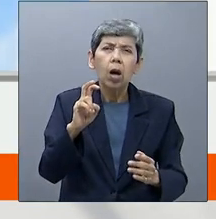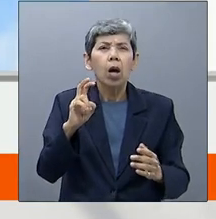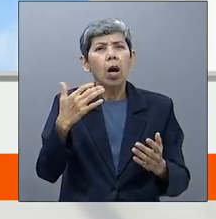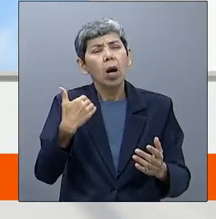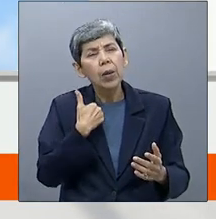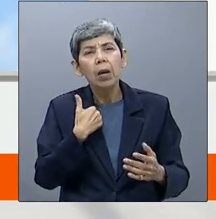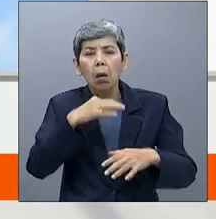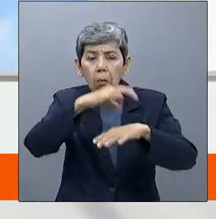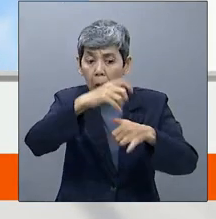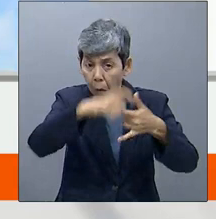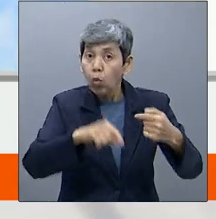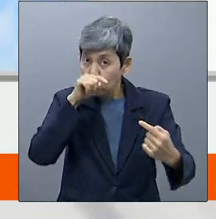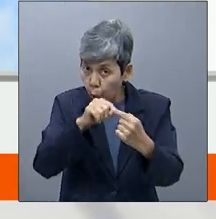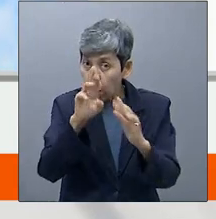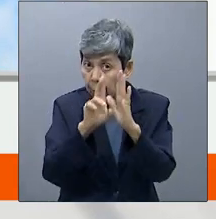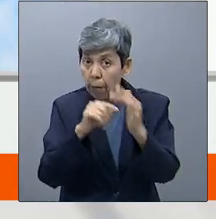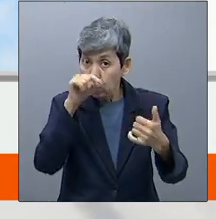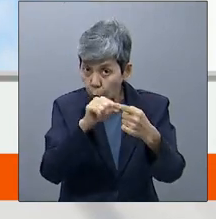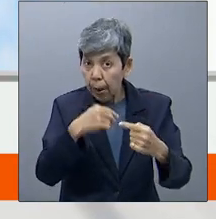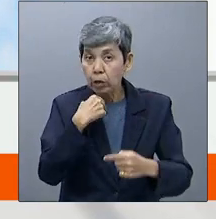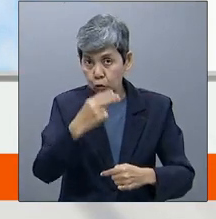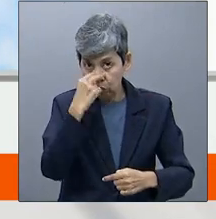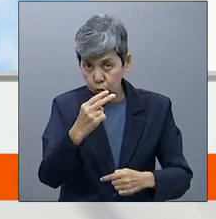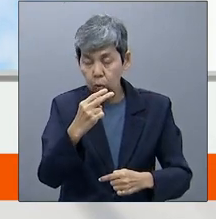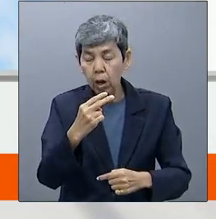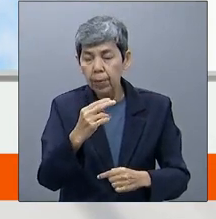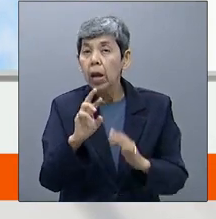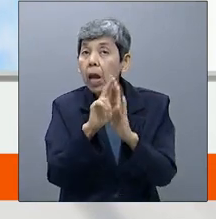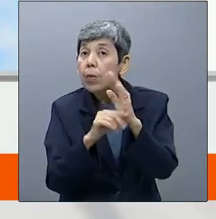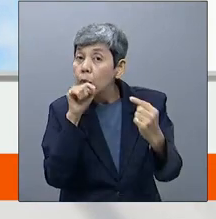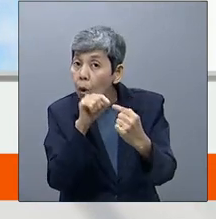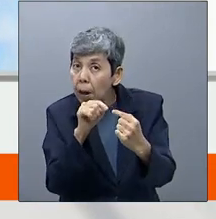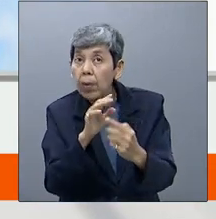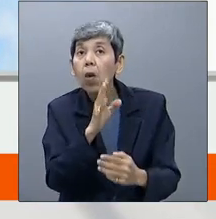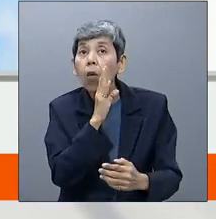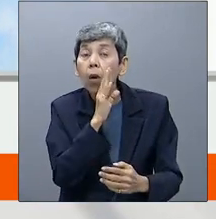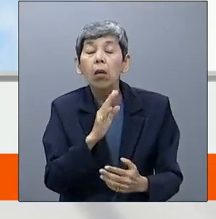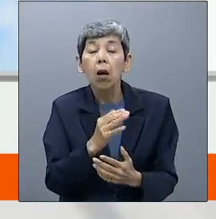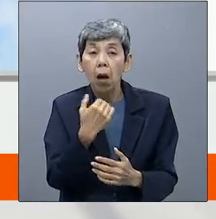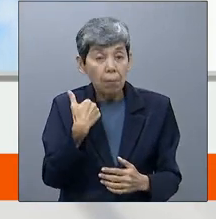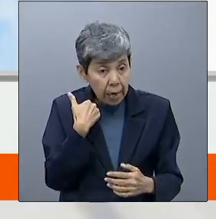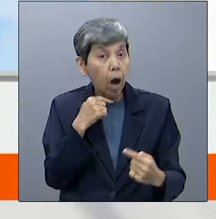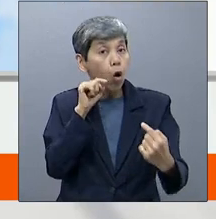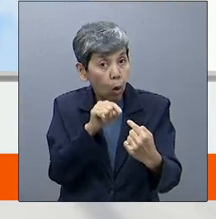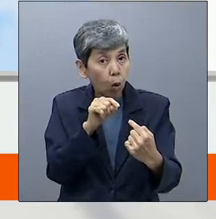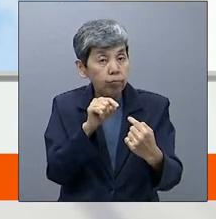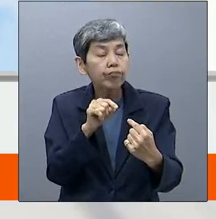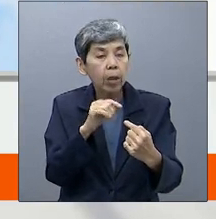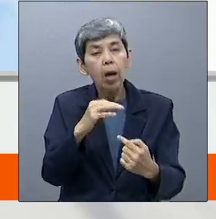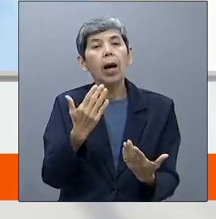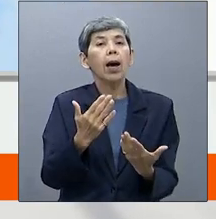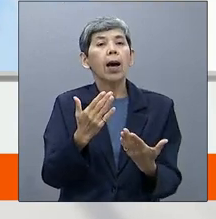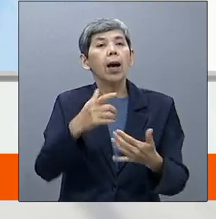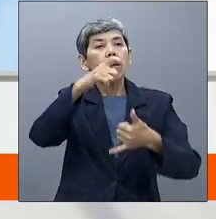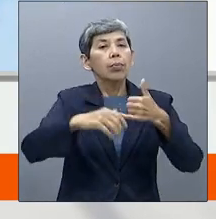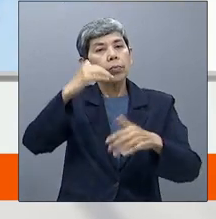ณวุฒิถูกต้องตามระเบียบของสำนักงานตำรวจแห่งชาติไหมนะถ้าไม่มีนะครับผบ.เป็นไงอ่ะ